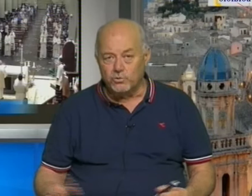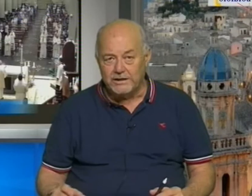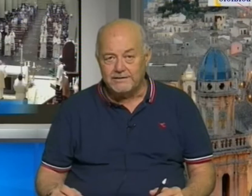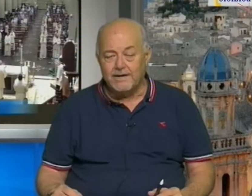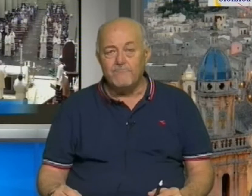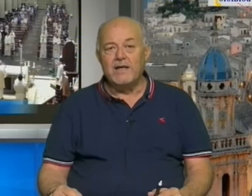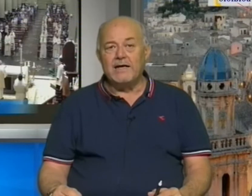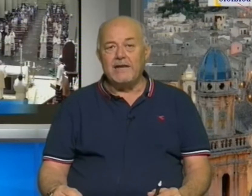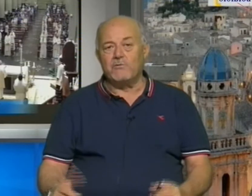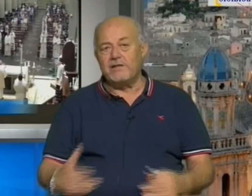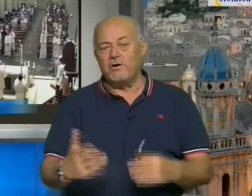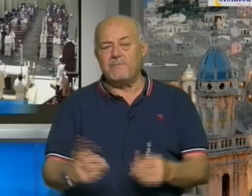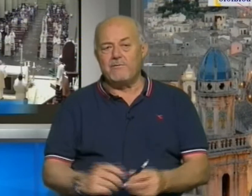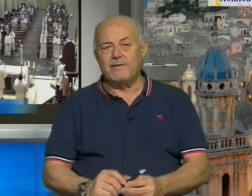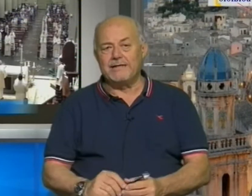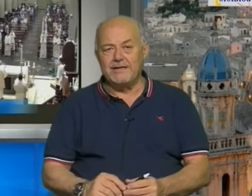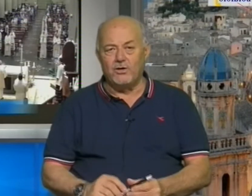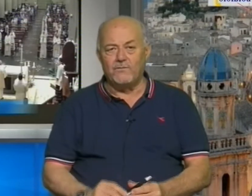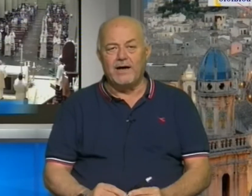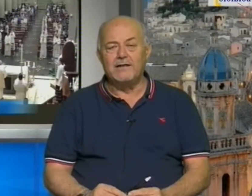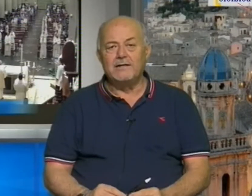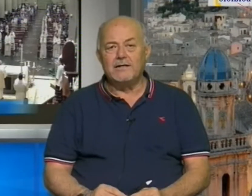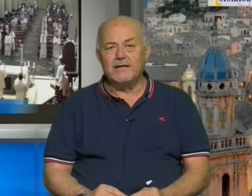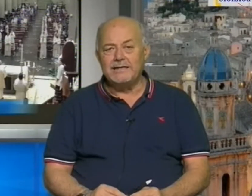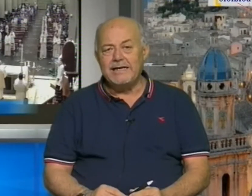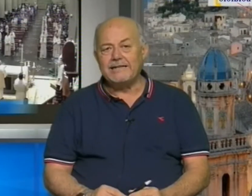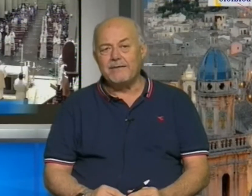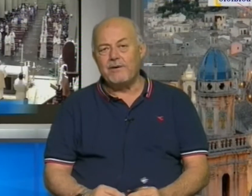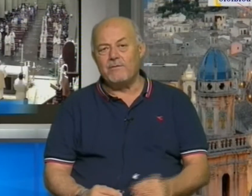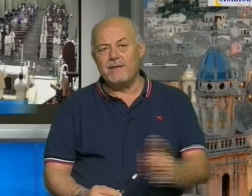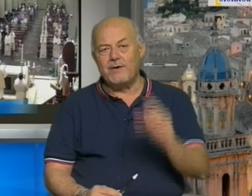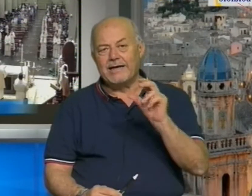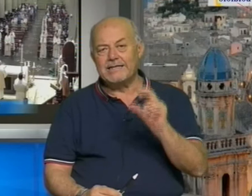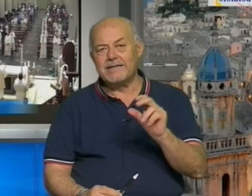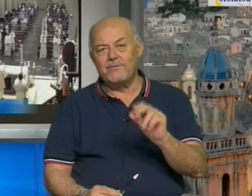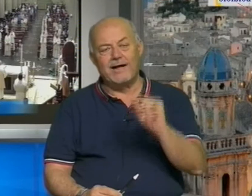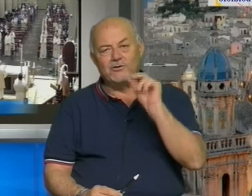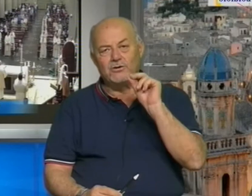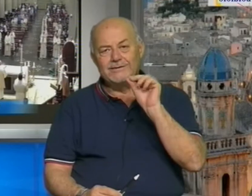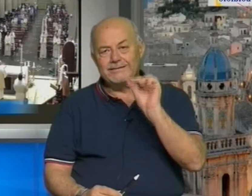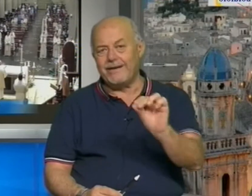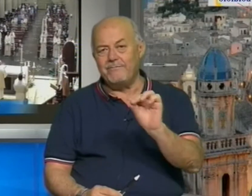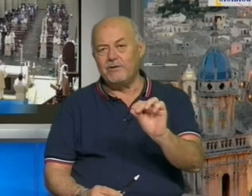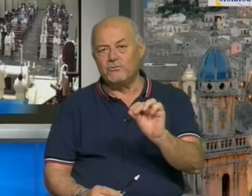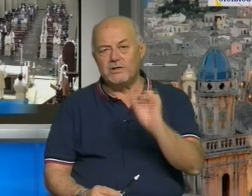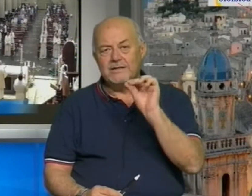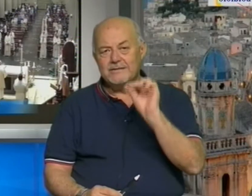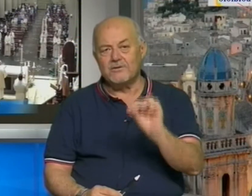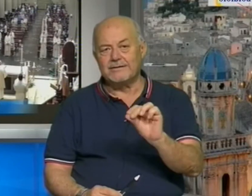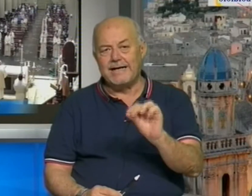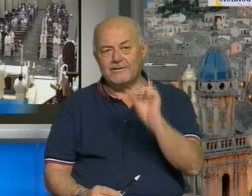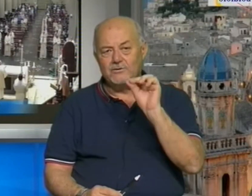Monsignor Cuttitta. E quindi noi abbiamo mandato in onda la diretta, però abbiamo anche estrapolato